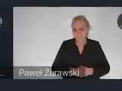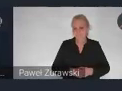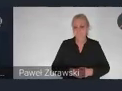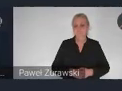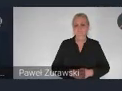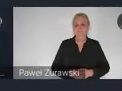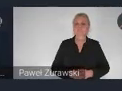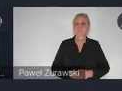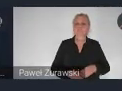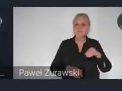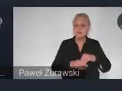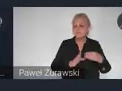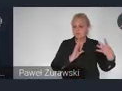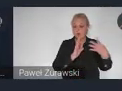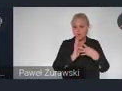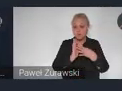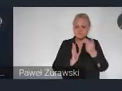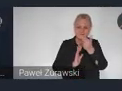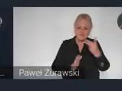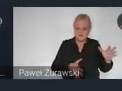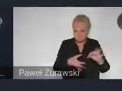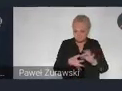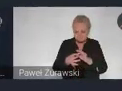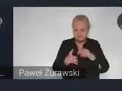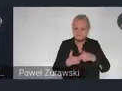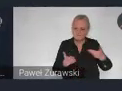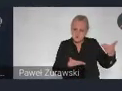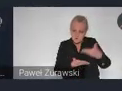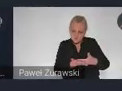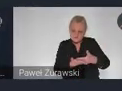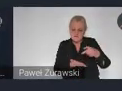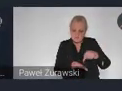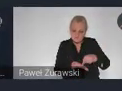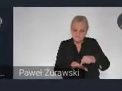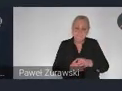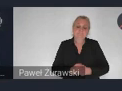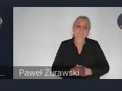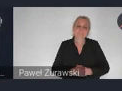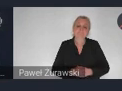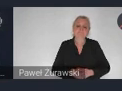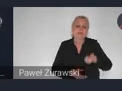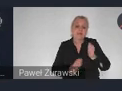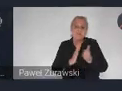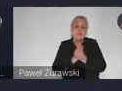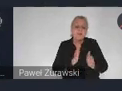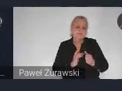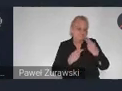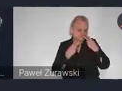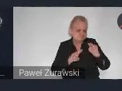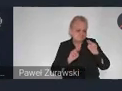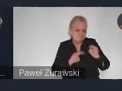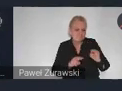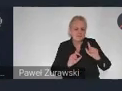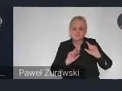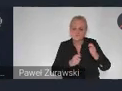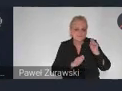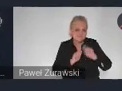Podczas oceny merytorycznej wniosku ekspert Będzie zwracał szczególną uwagę